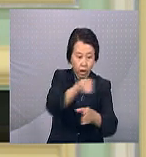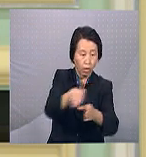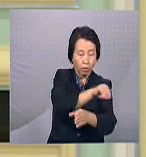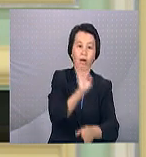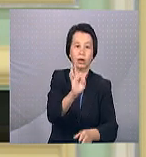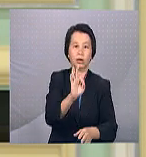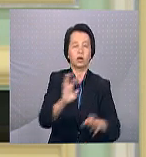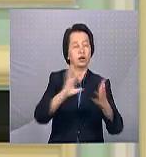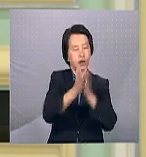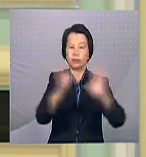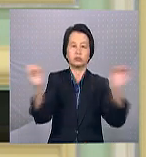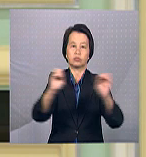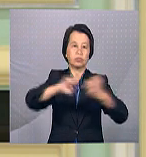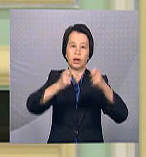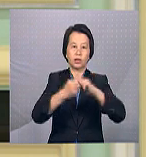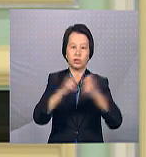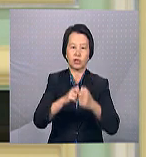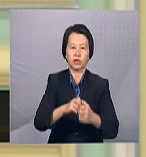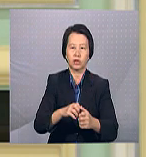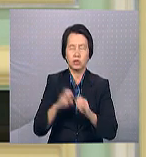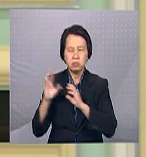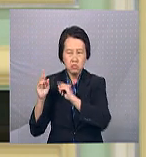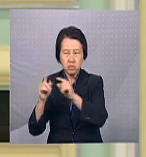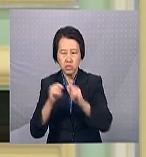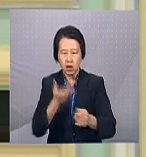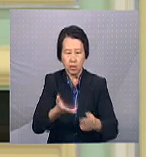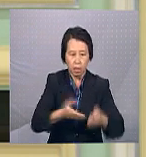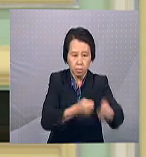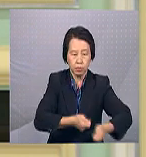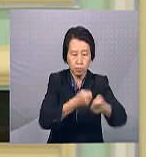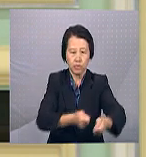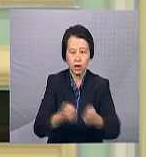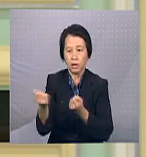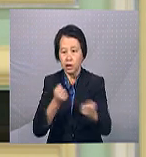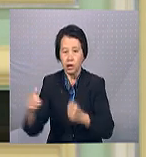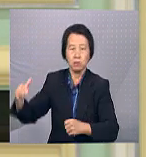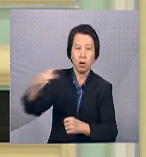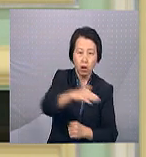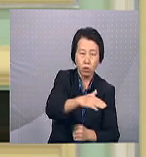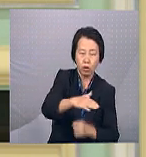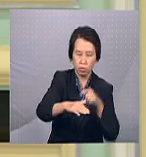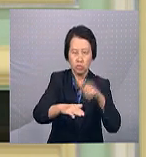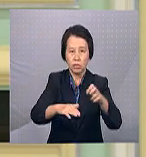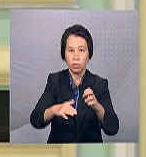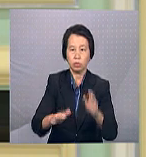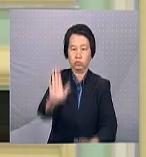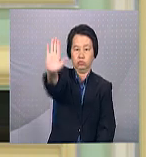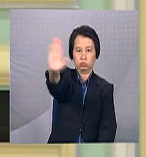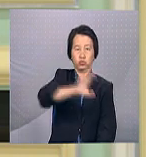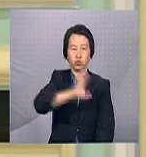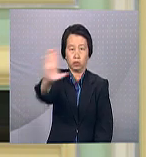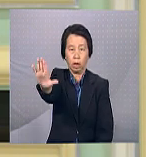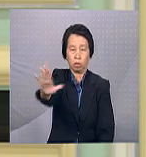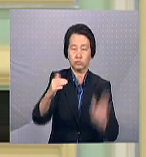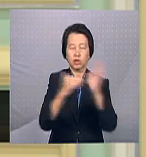masalah, tidak ada isu yang mengatakan bahawa produk pertanian dari segi kenderaan membawa produk pertanian ditahan